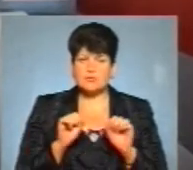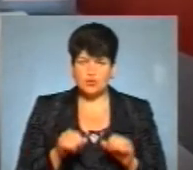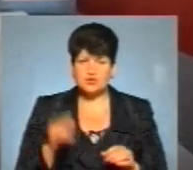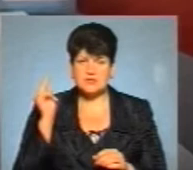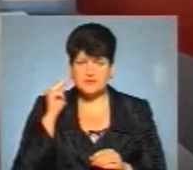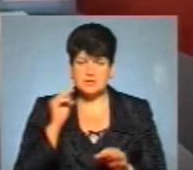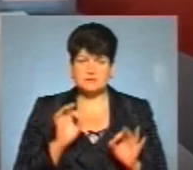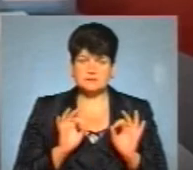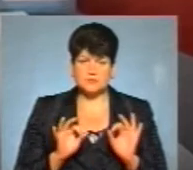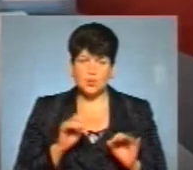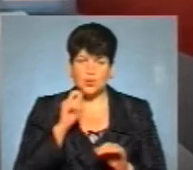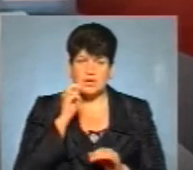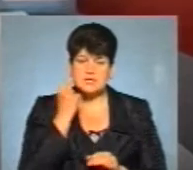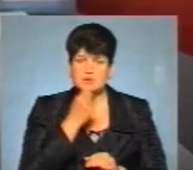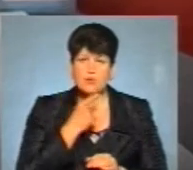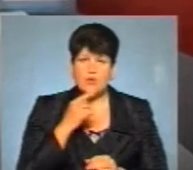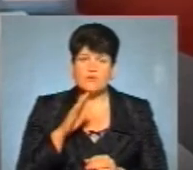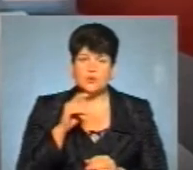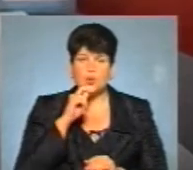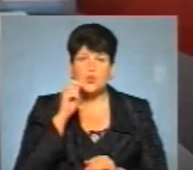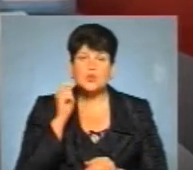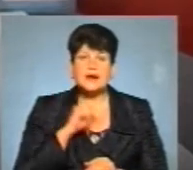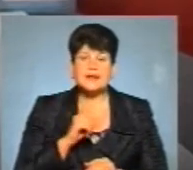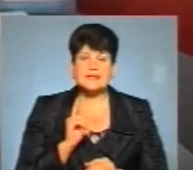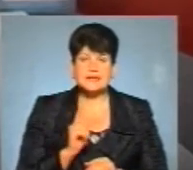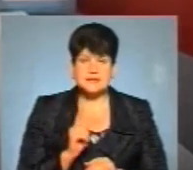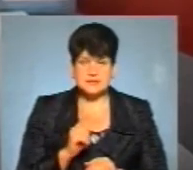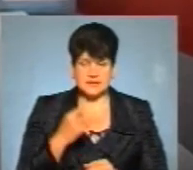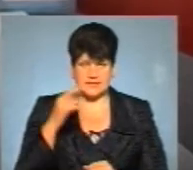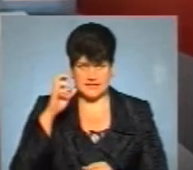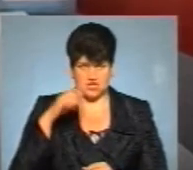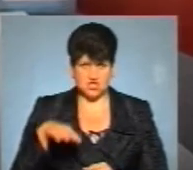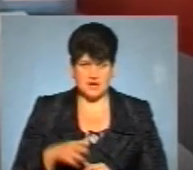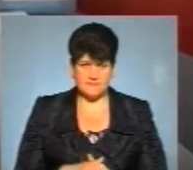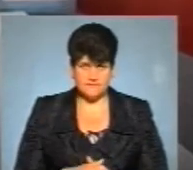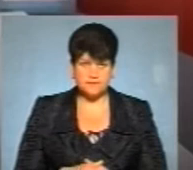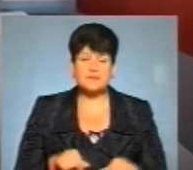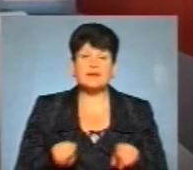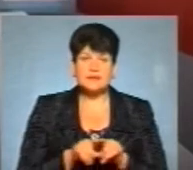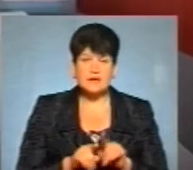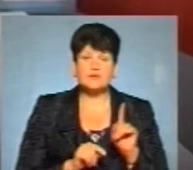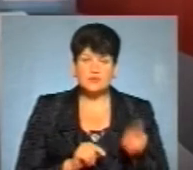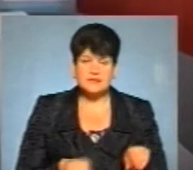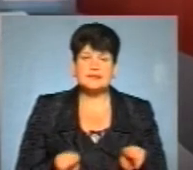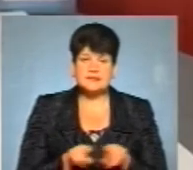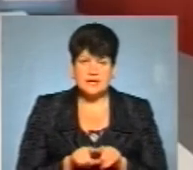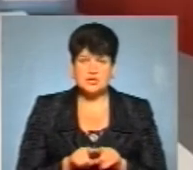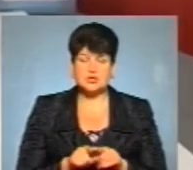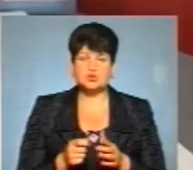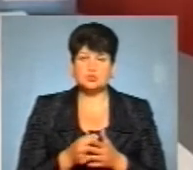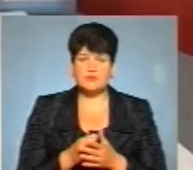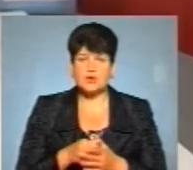повноцінно українською мовою в українській, звертаю вашу увагу, державі. Так, і вони теж здобувають